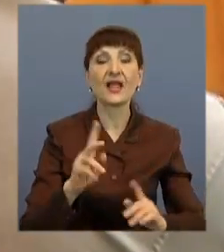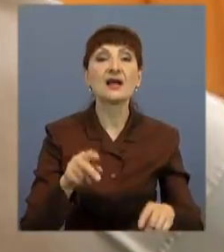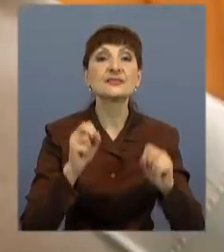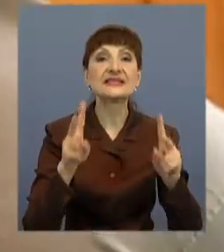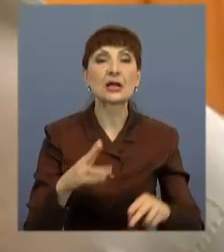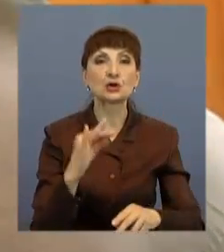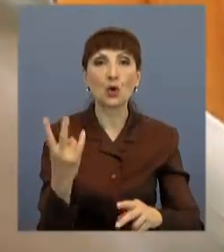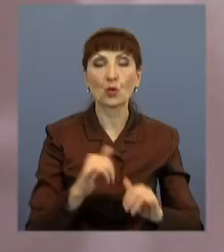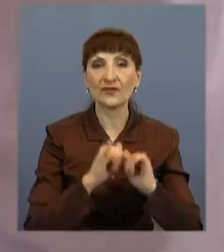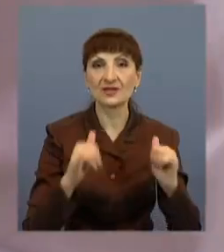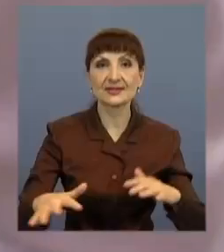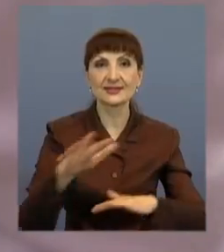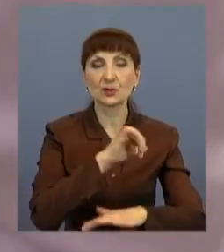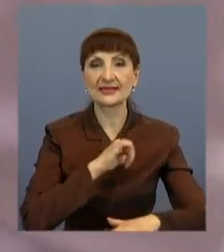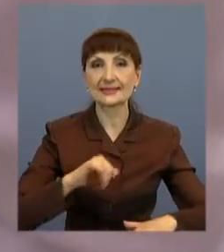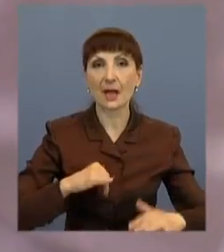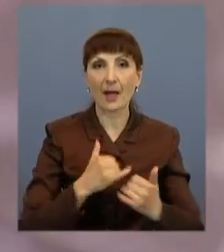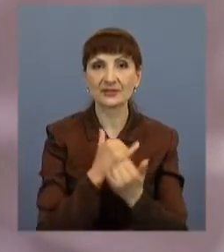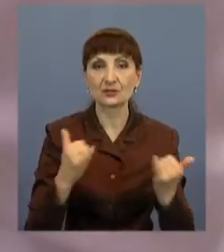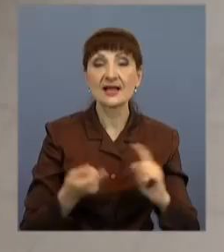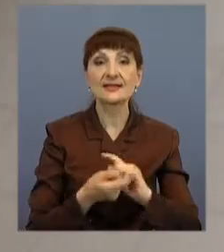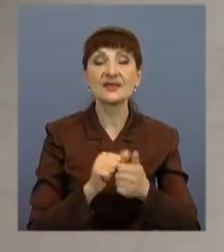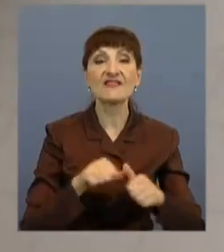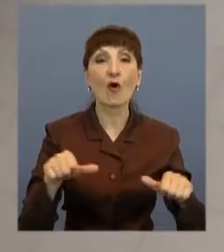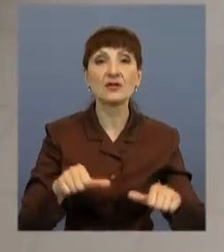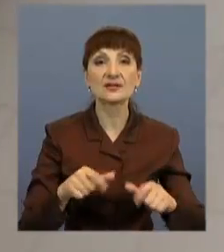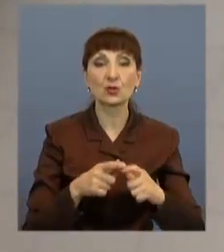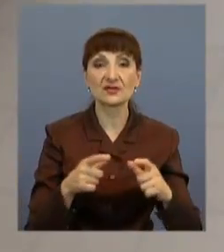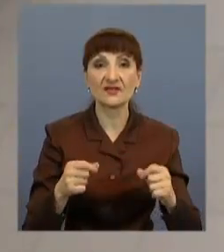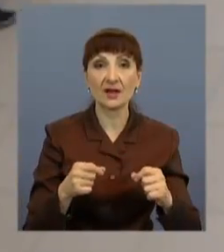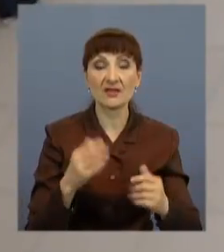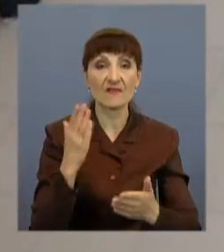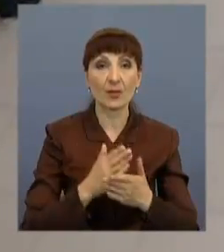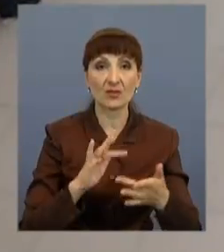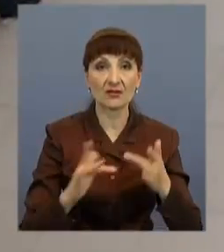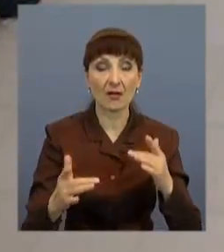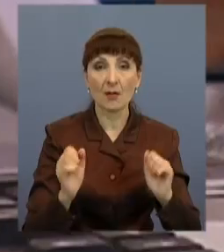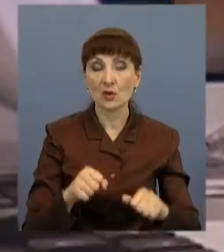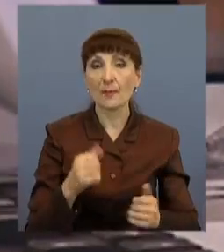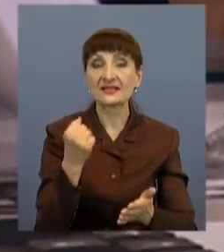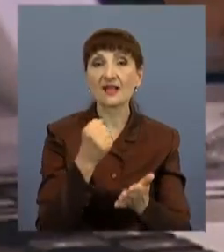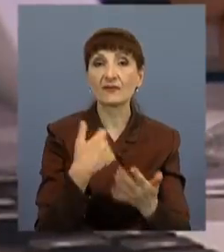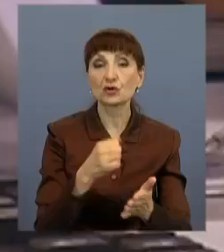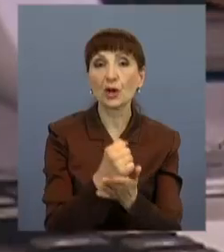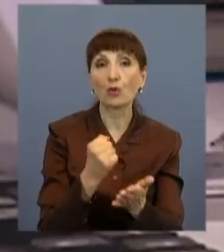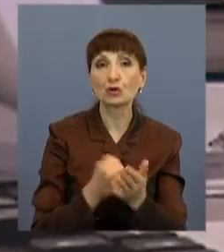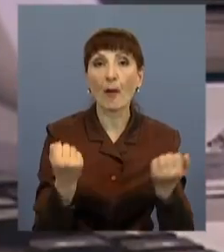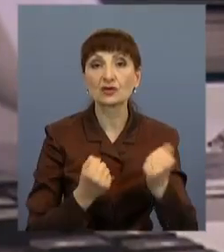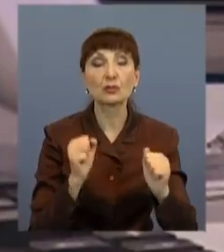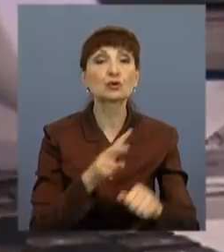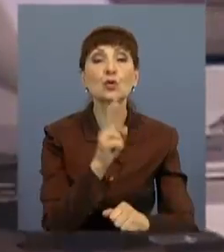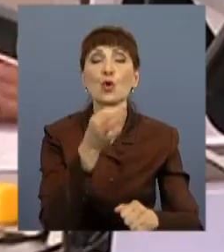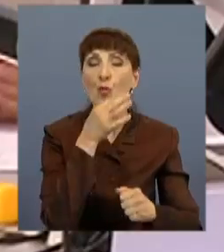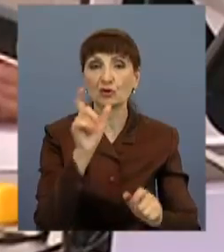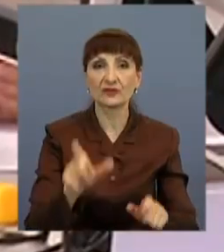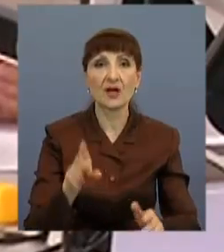спеццоне увеличится зона самообслуживания. Заменить водительское удостоверение в онлайн-режиме, поставить на учет автомобиль сможет любой желающий